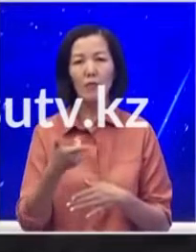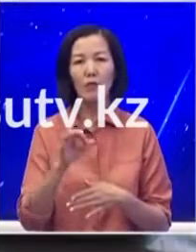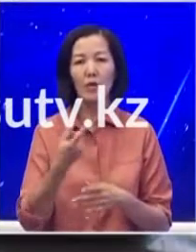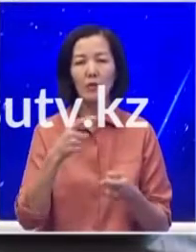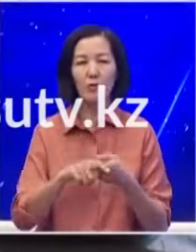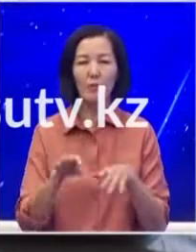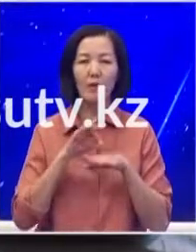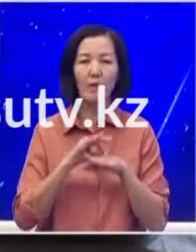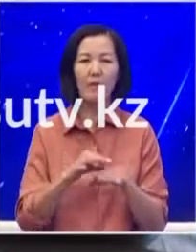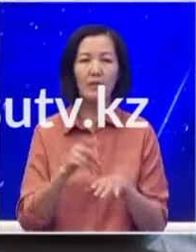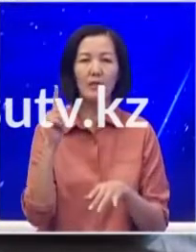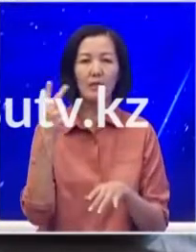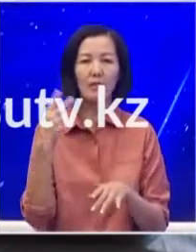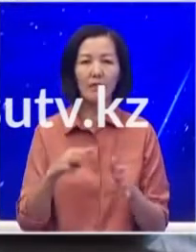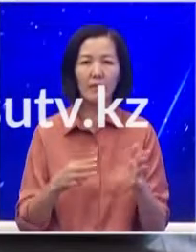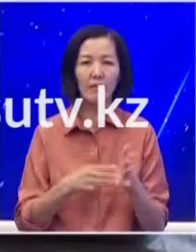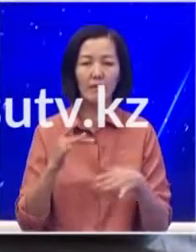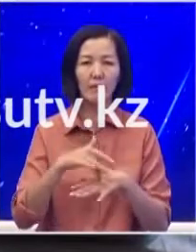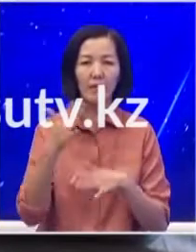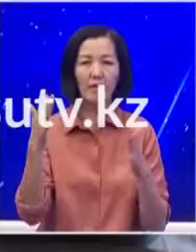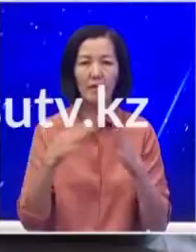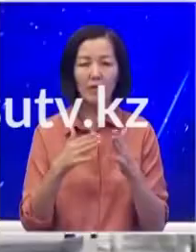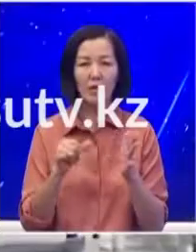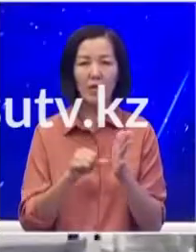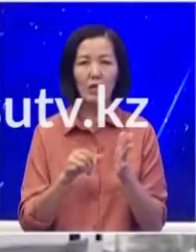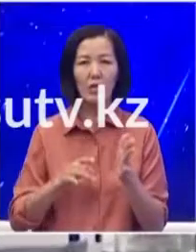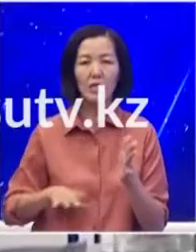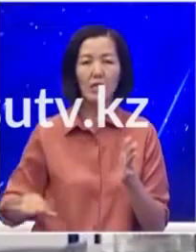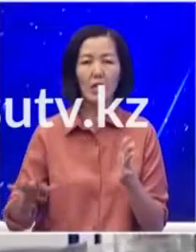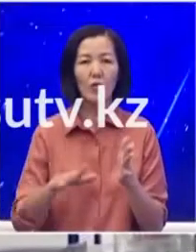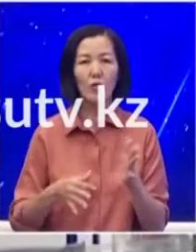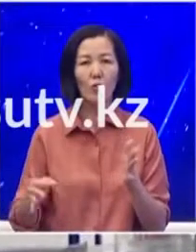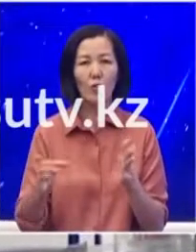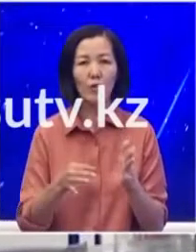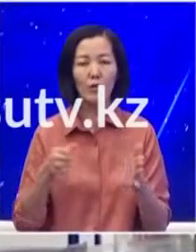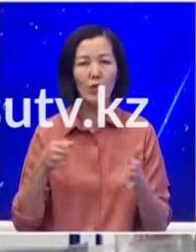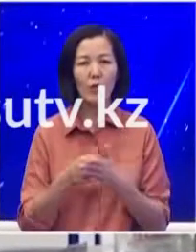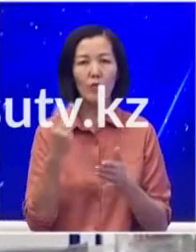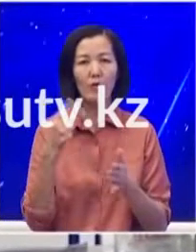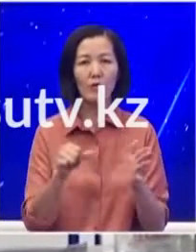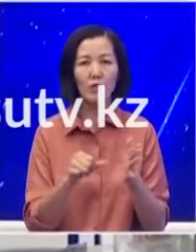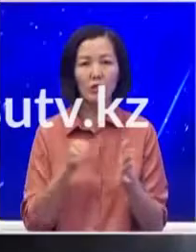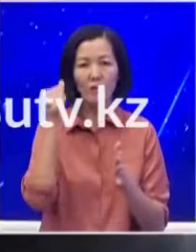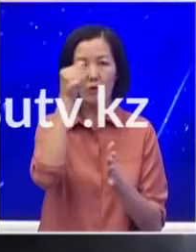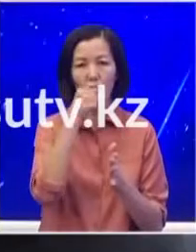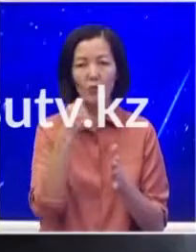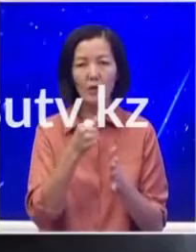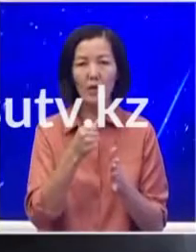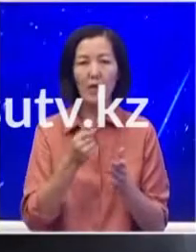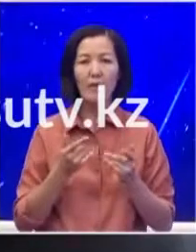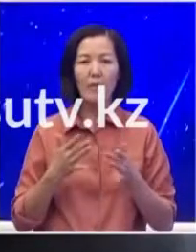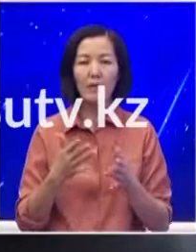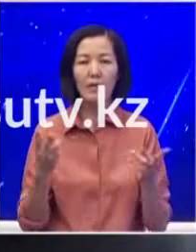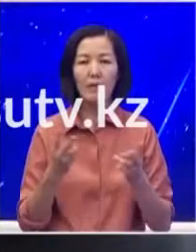планируется провести в 128 многоквартирных домах 6 районов области до 2026 года. На это потребуется